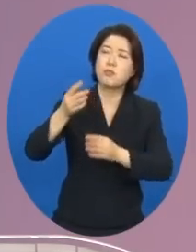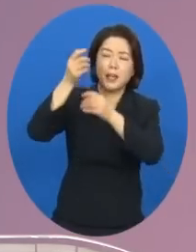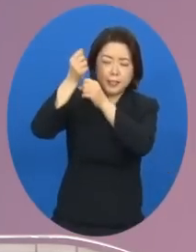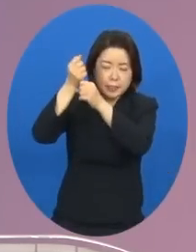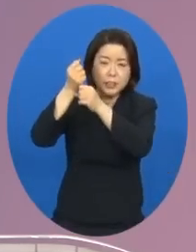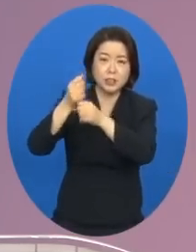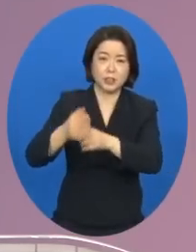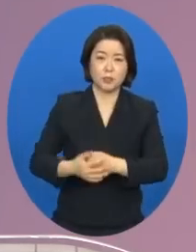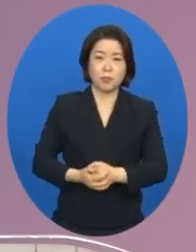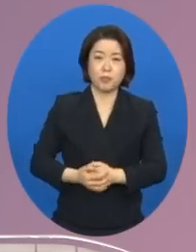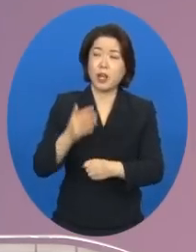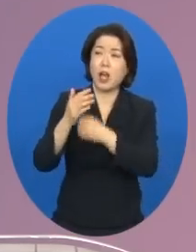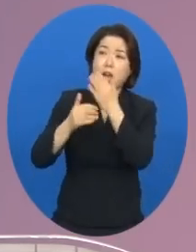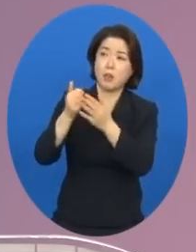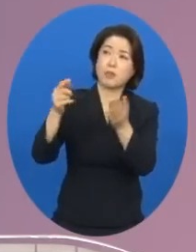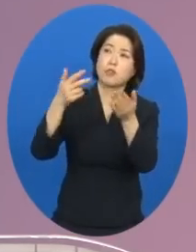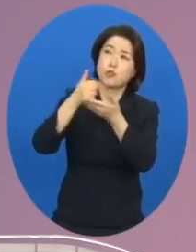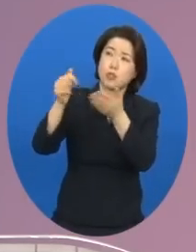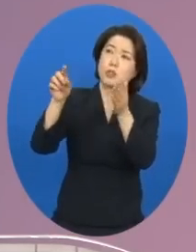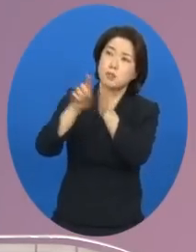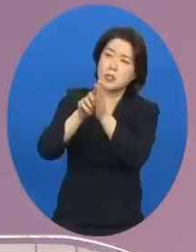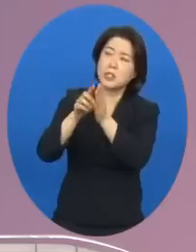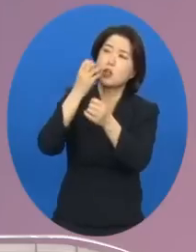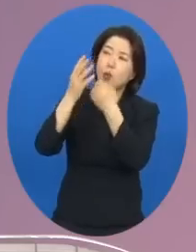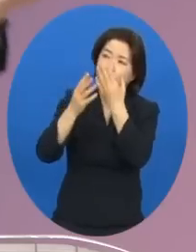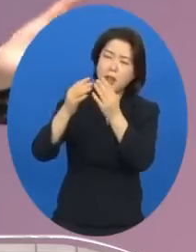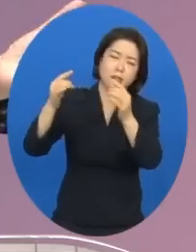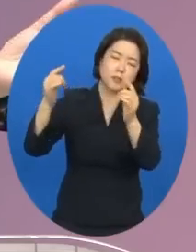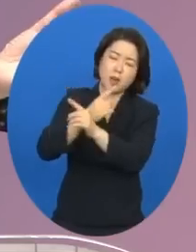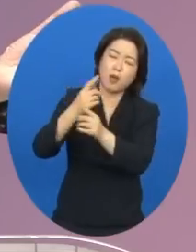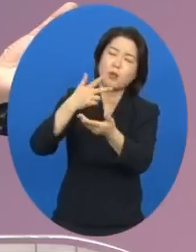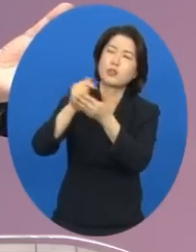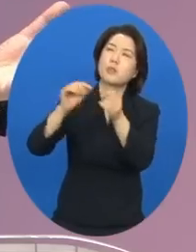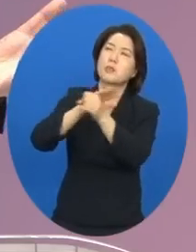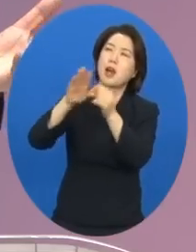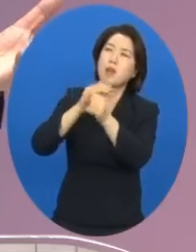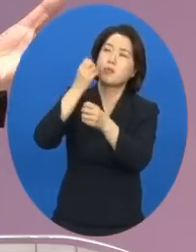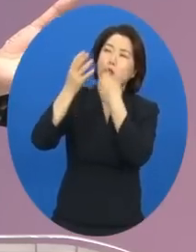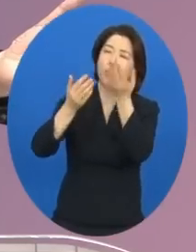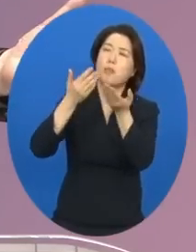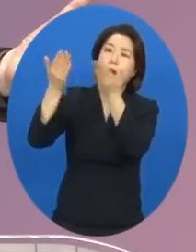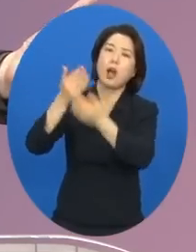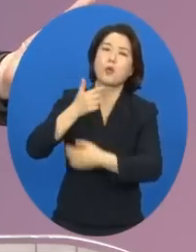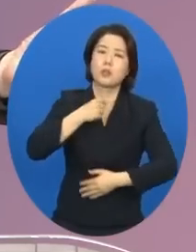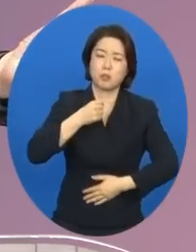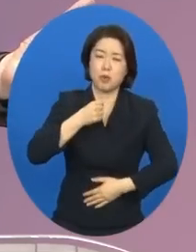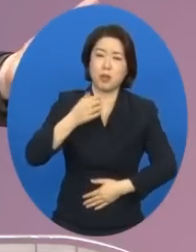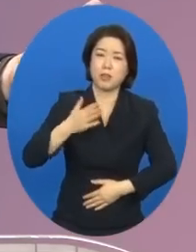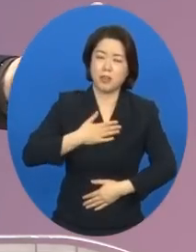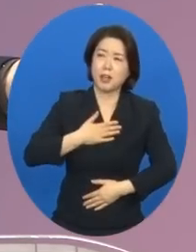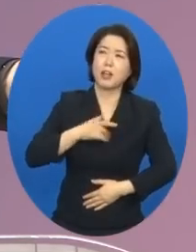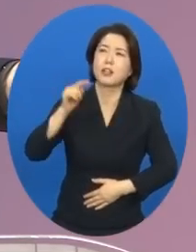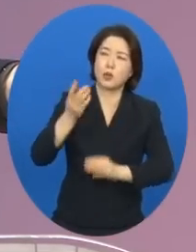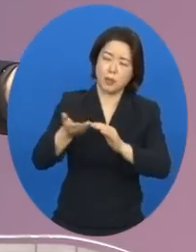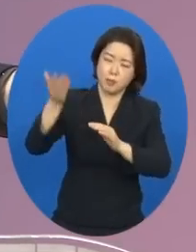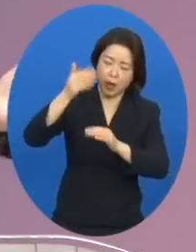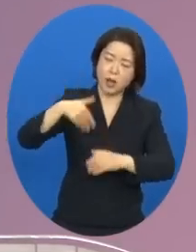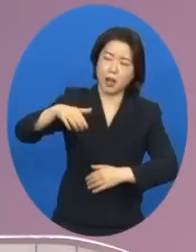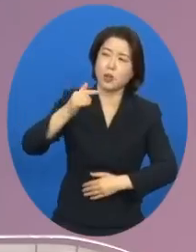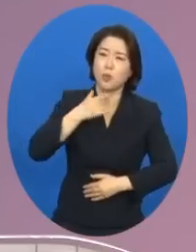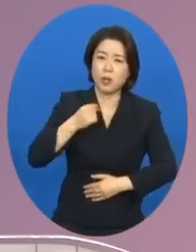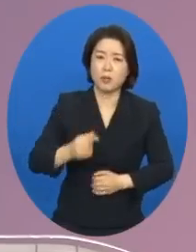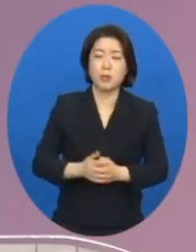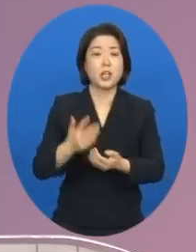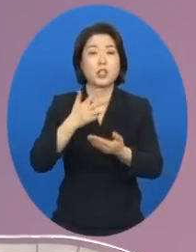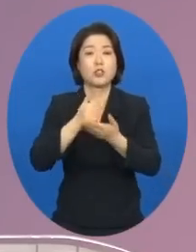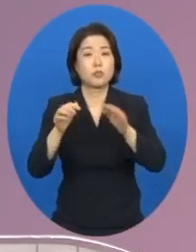하나님, 주님을 믿습니다라는 고백에서 이제는 주님을 사랑합니다 하는 그 고백으로 제가 나아가기를 원합니다.